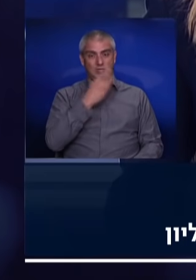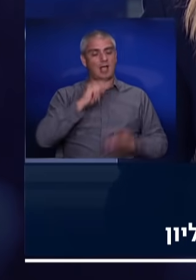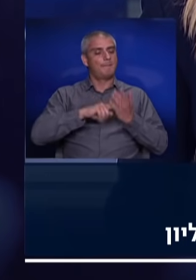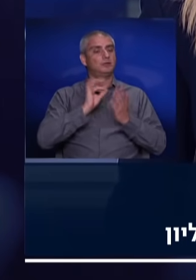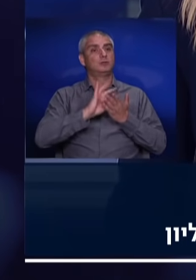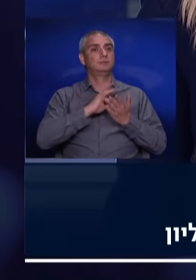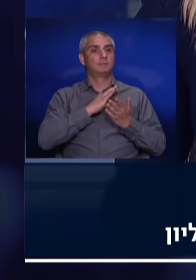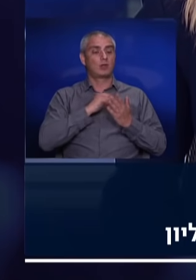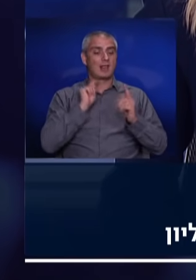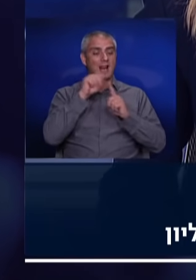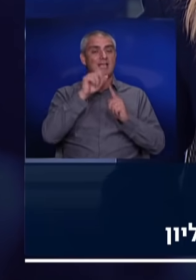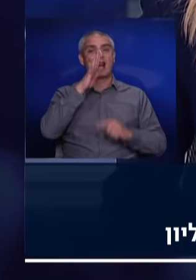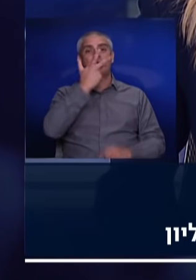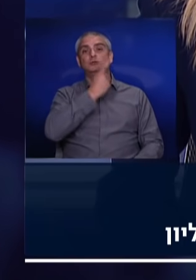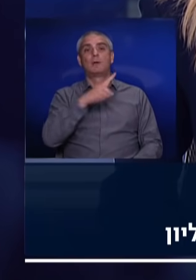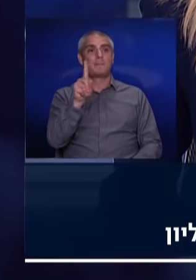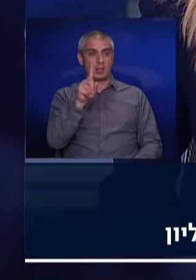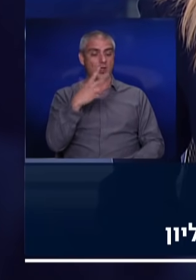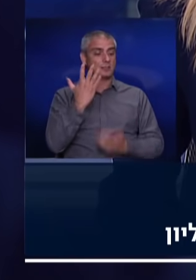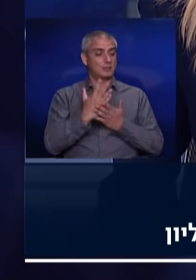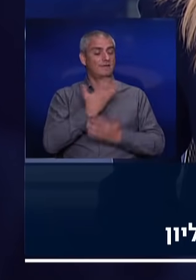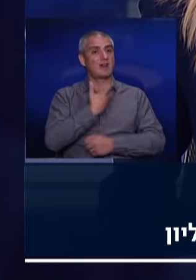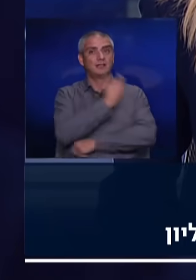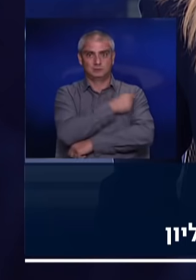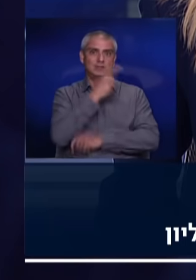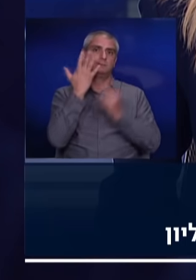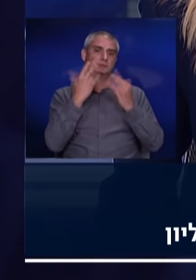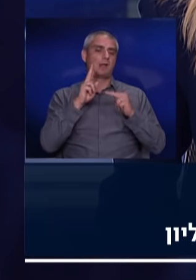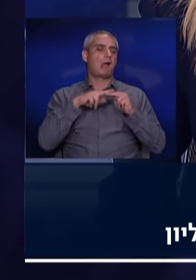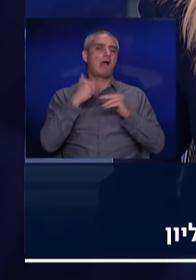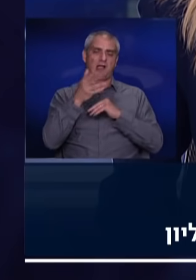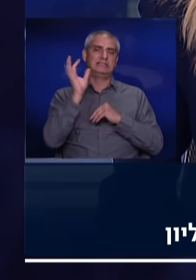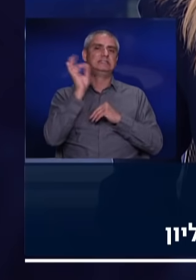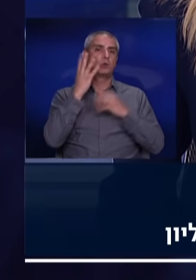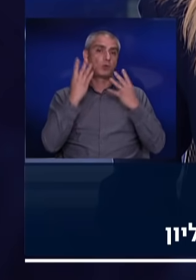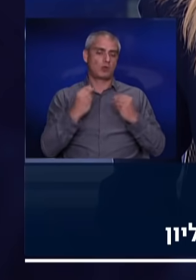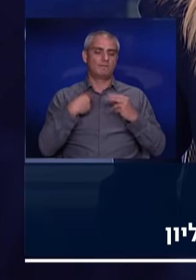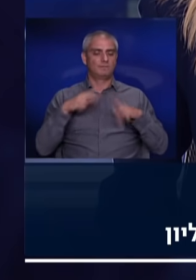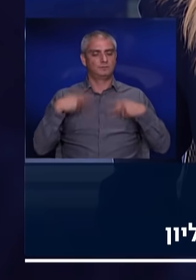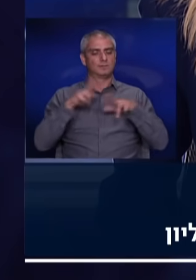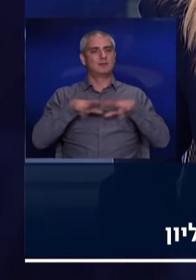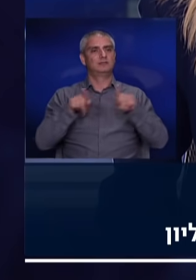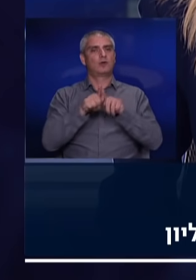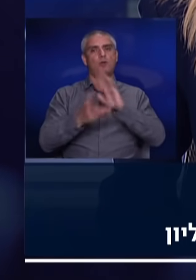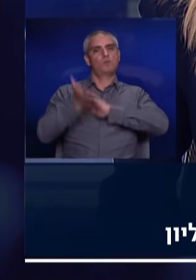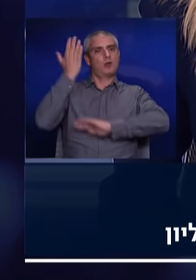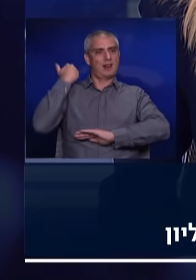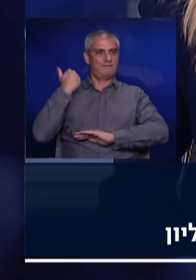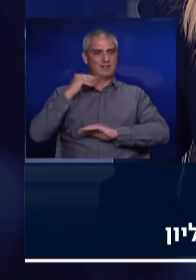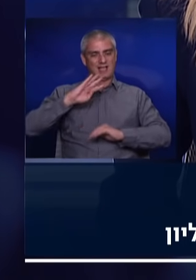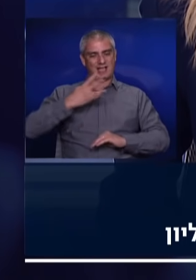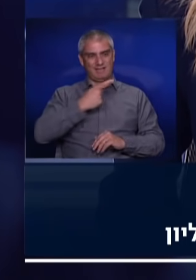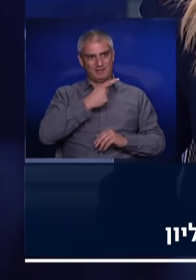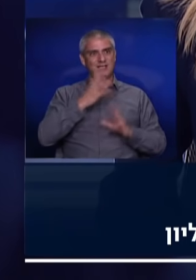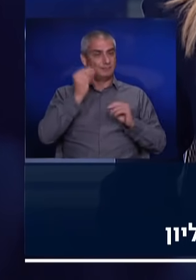הבריאות להגיע ל5 מיליון מתחסנים. זה המספר שאחריו יש סיכוי טוב שנגיע למצב שהיינו בו לפני הגל הרביעי,